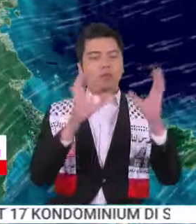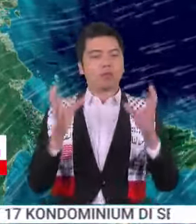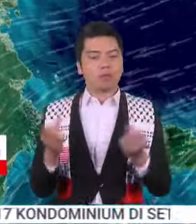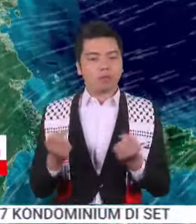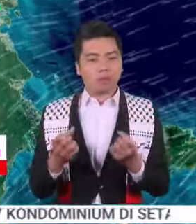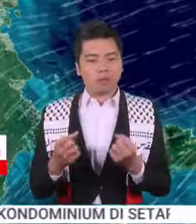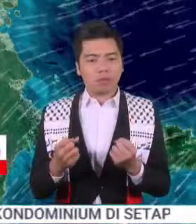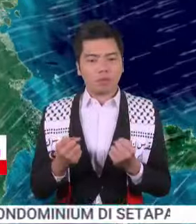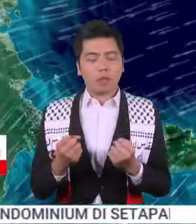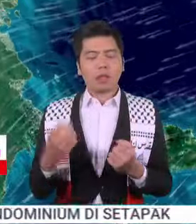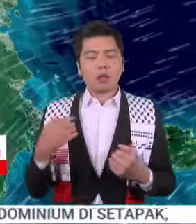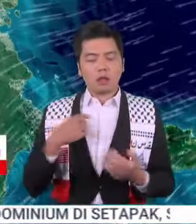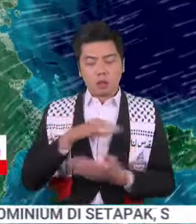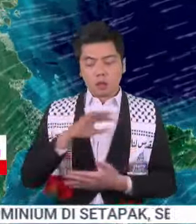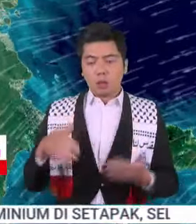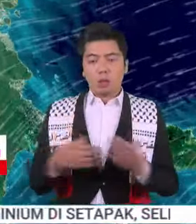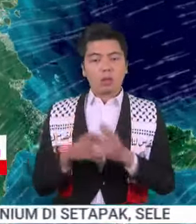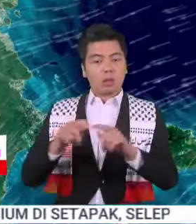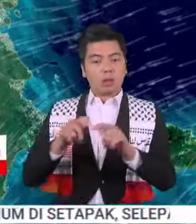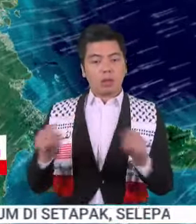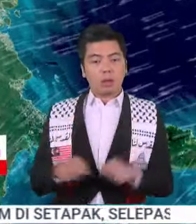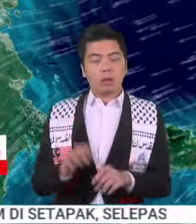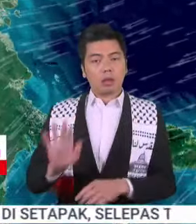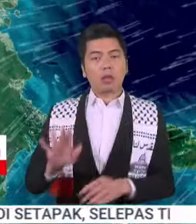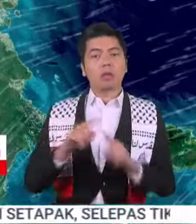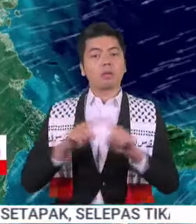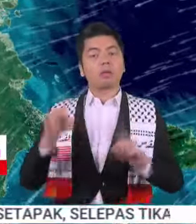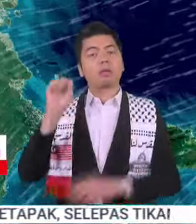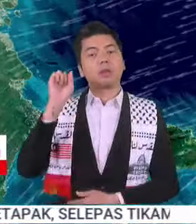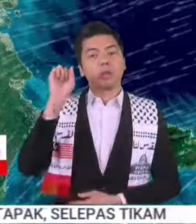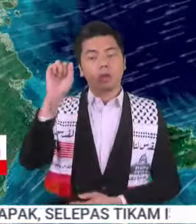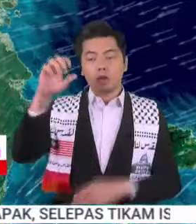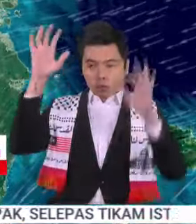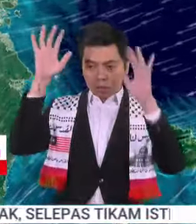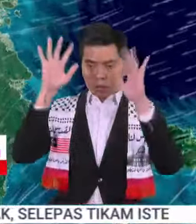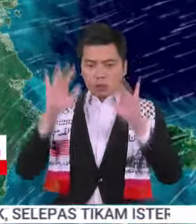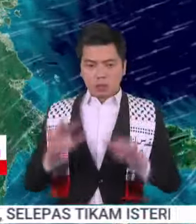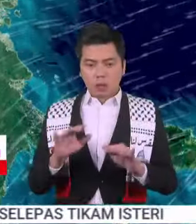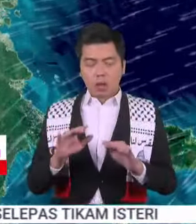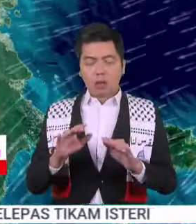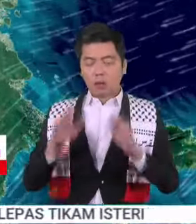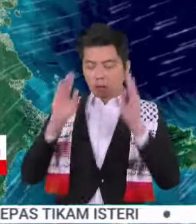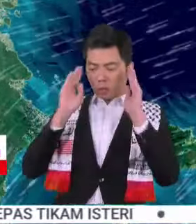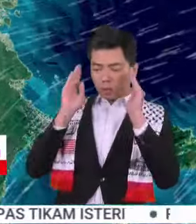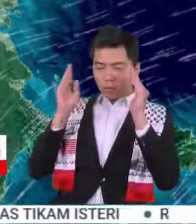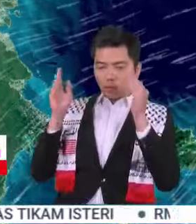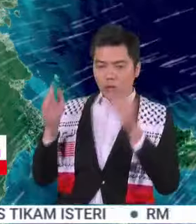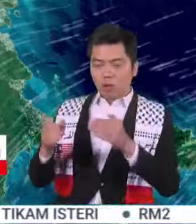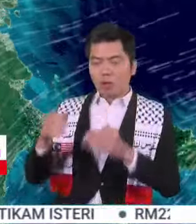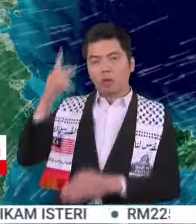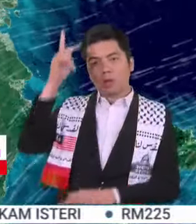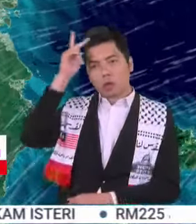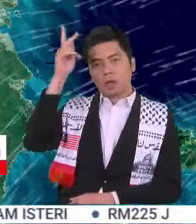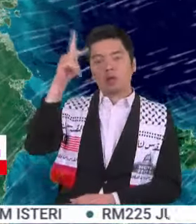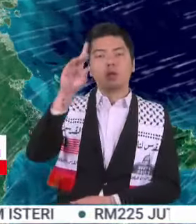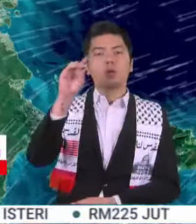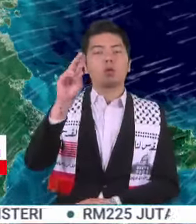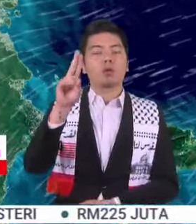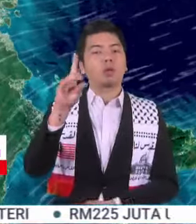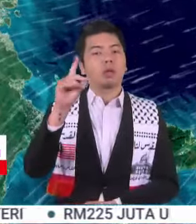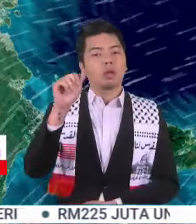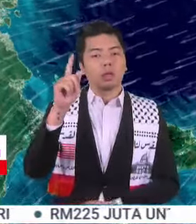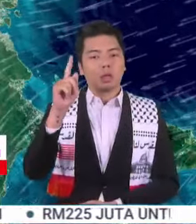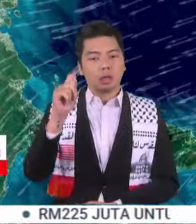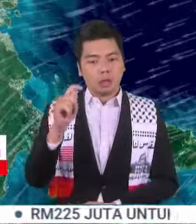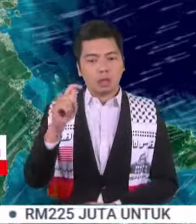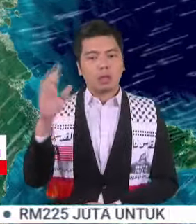sedang berlaku di hampir ke semua bahagian, tetapi di negeri Sabah hujan lebih tertumpu di bahagian Kudat, Pantai Barat dan juga